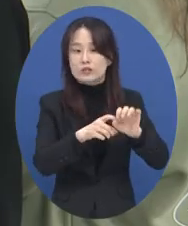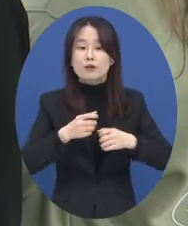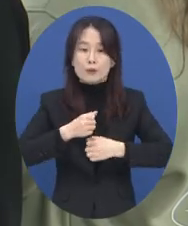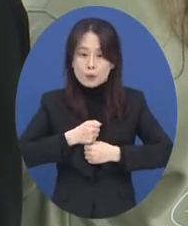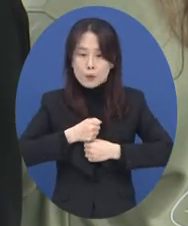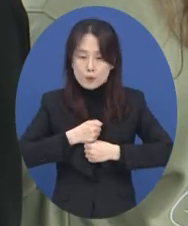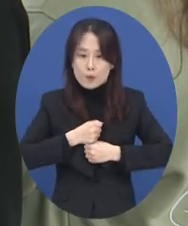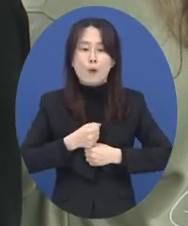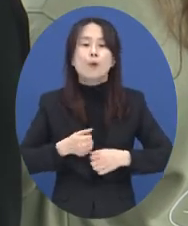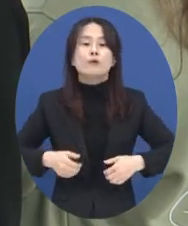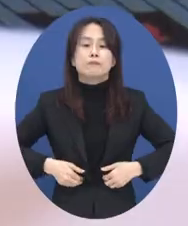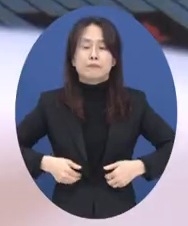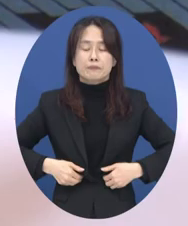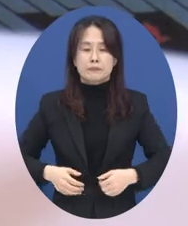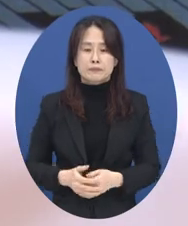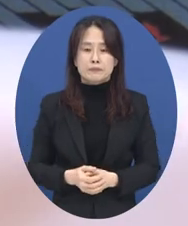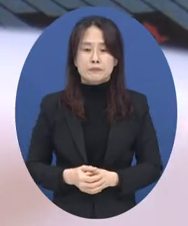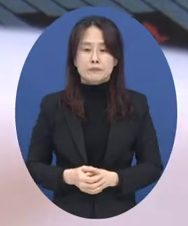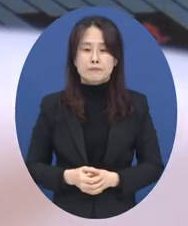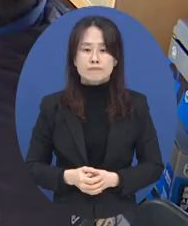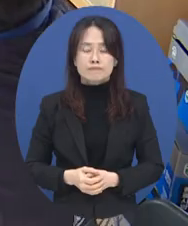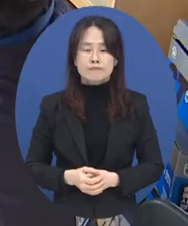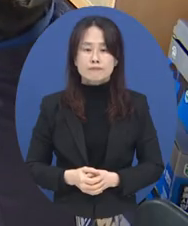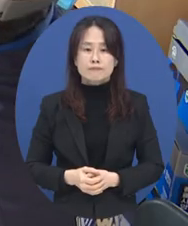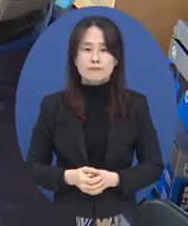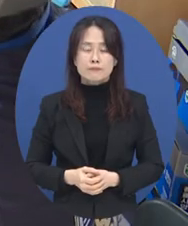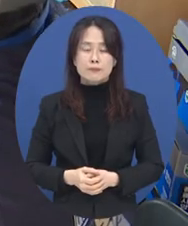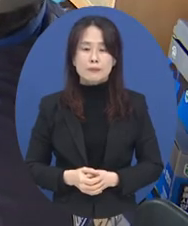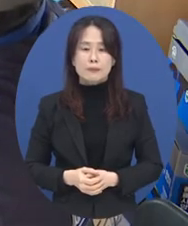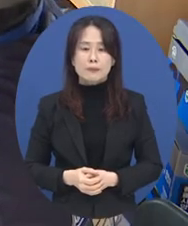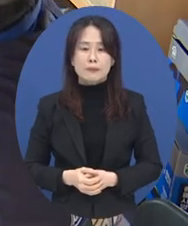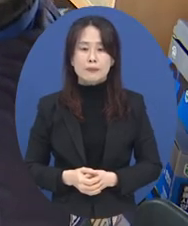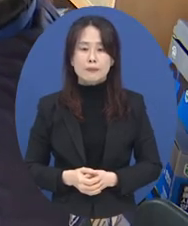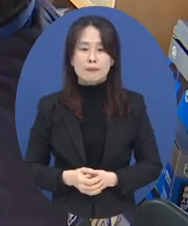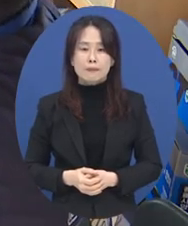노동자들의 동참 도 중요합니다 경기중 tv 김태 입니다